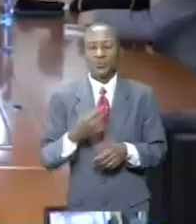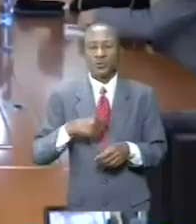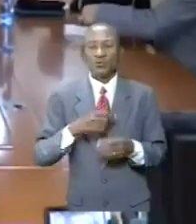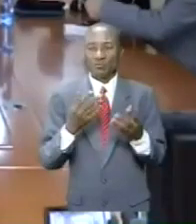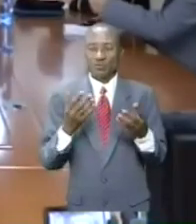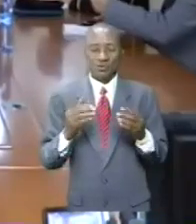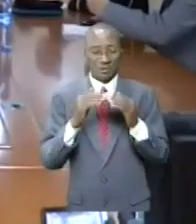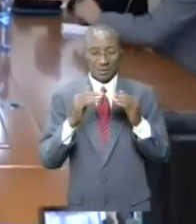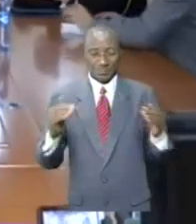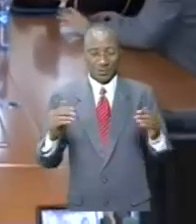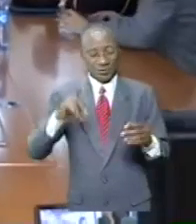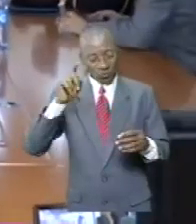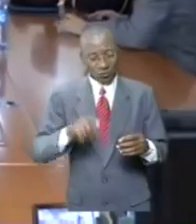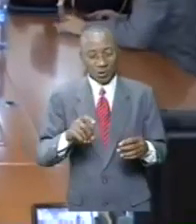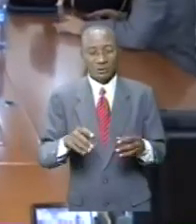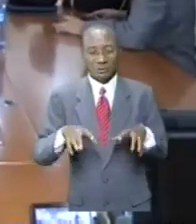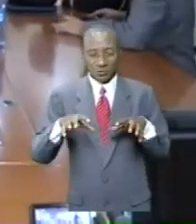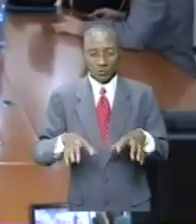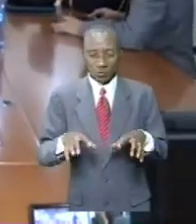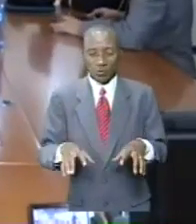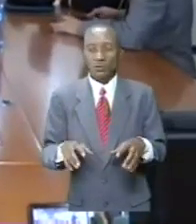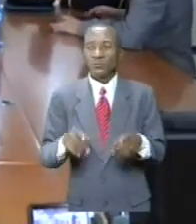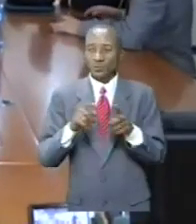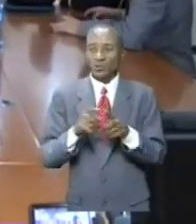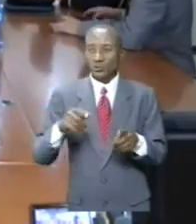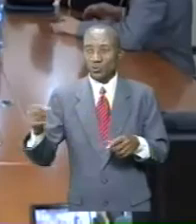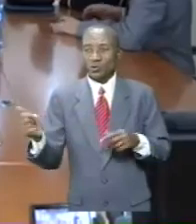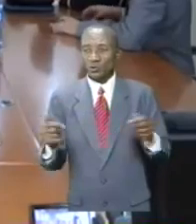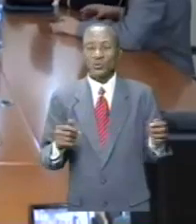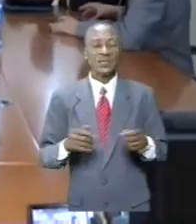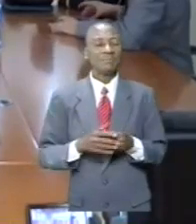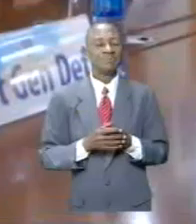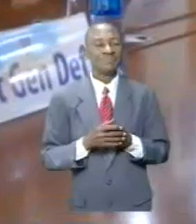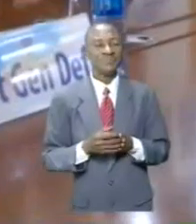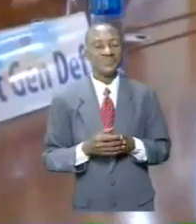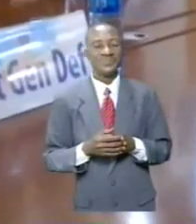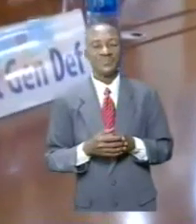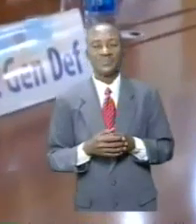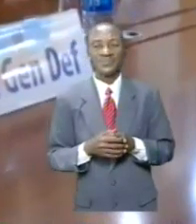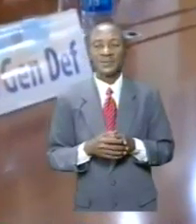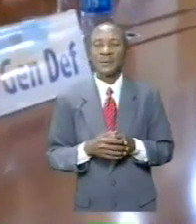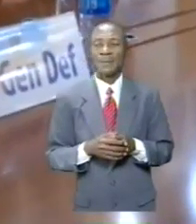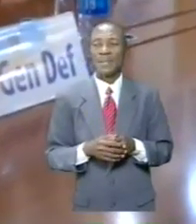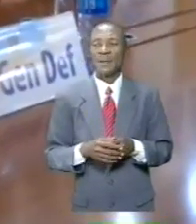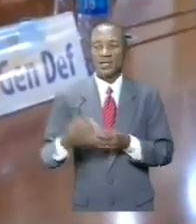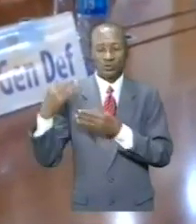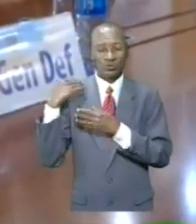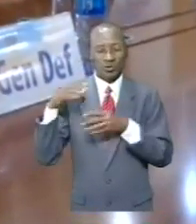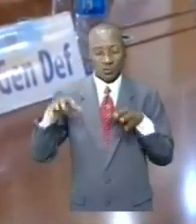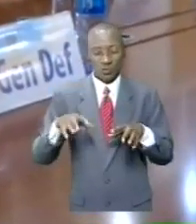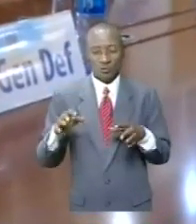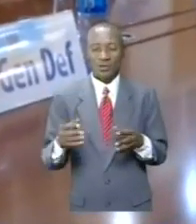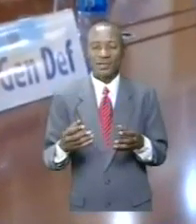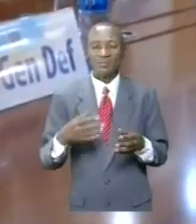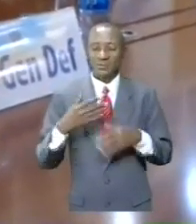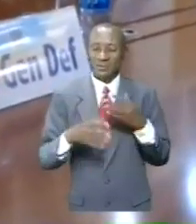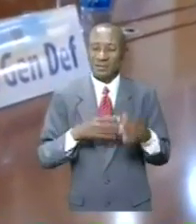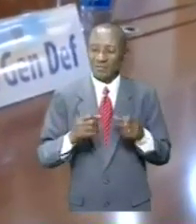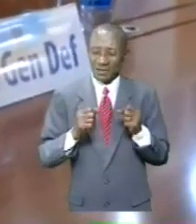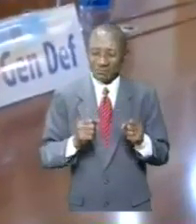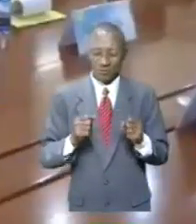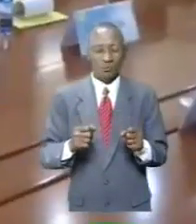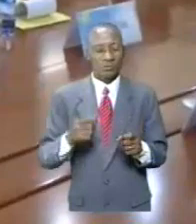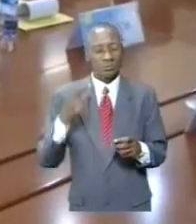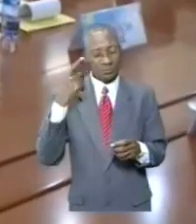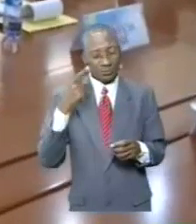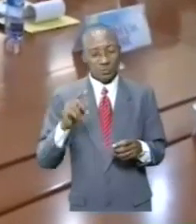pays. Aussi a-t-il apprécié à leur juste valeur les efforts de l'armée nationale congolaise de se départir du recrutement des enfants en son sein, hormis